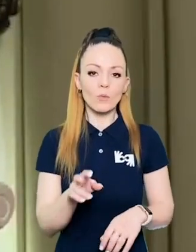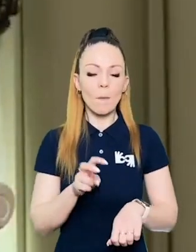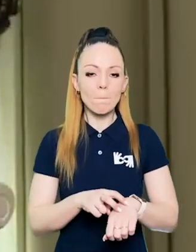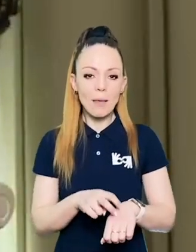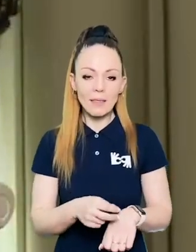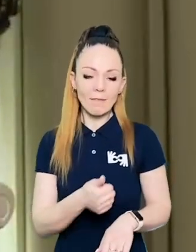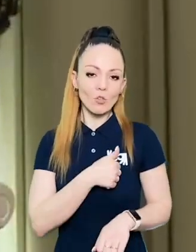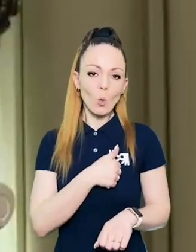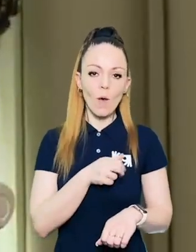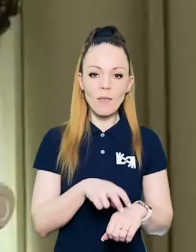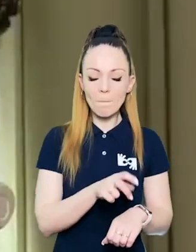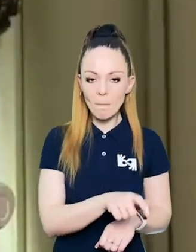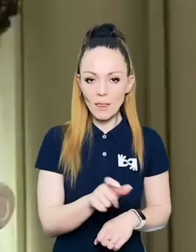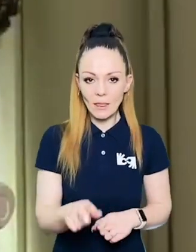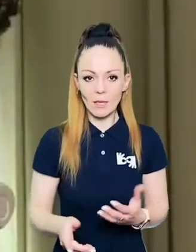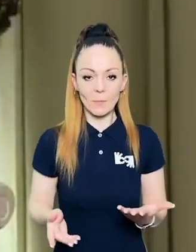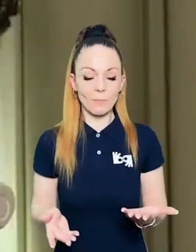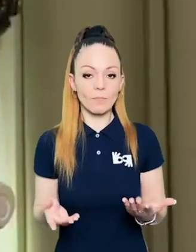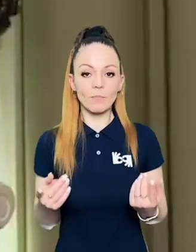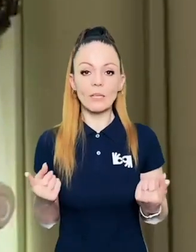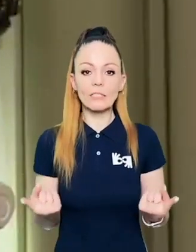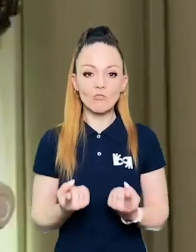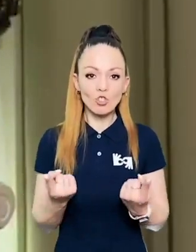медики, військові медики,